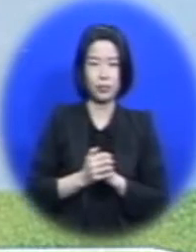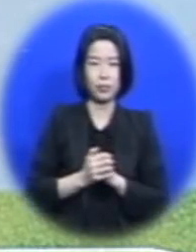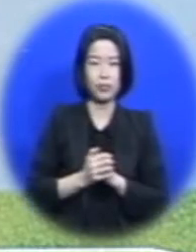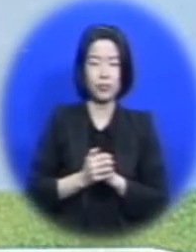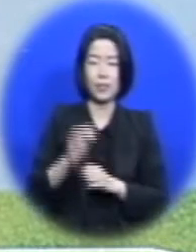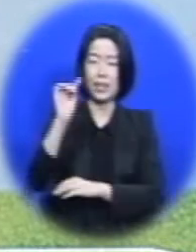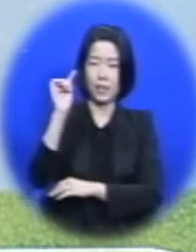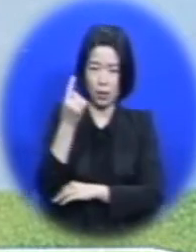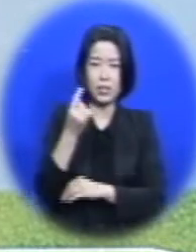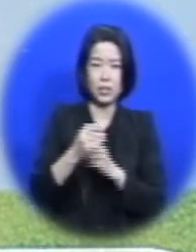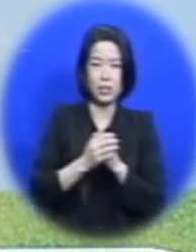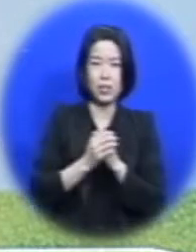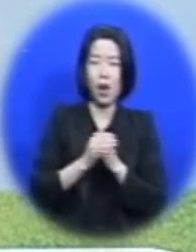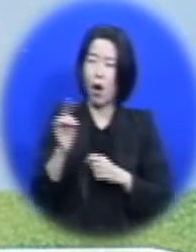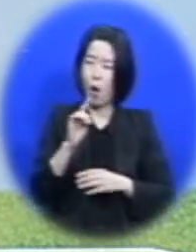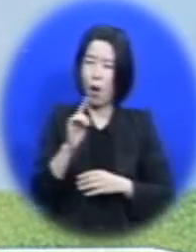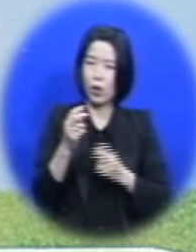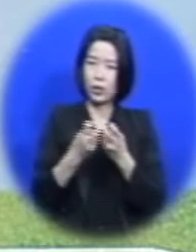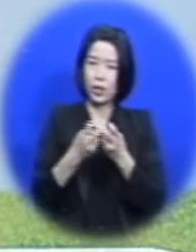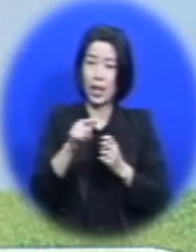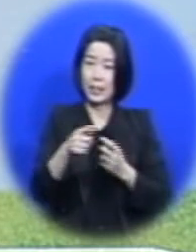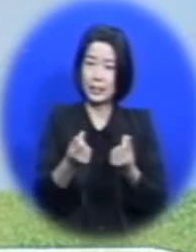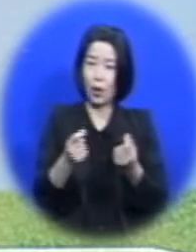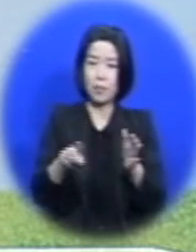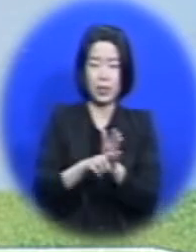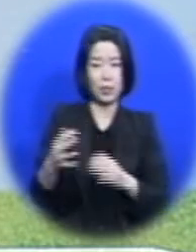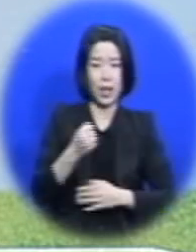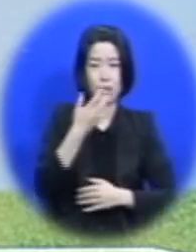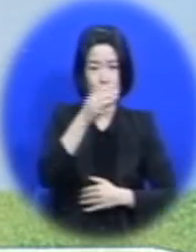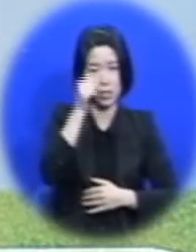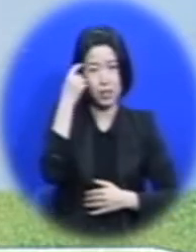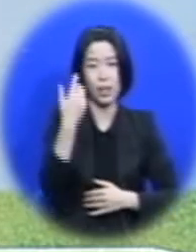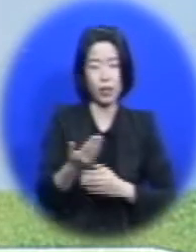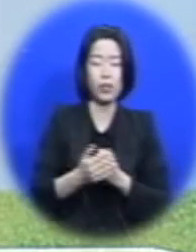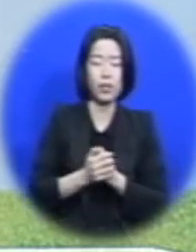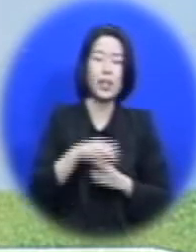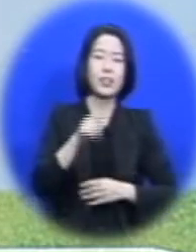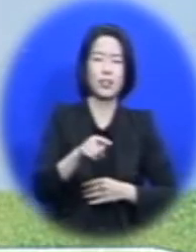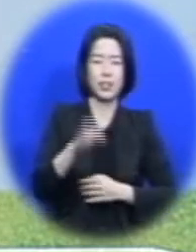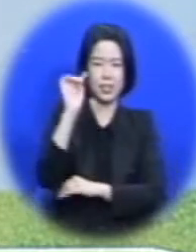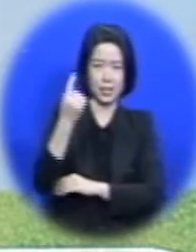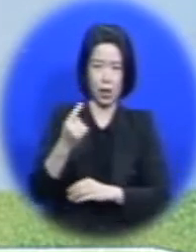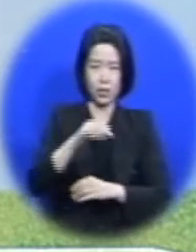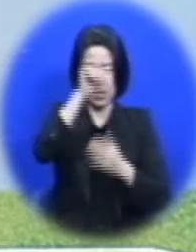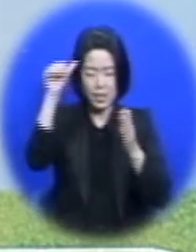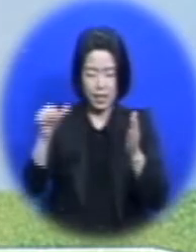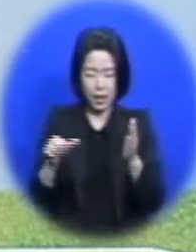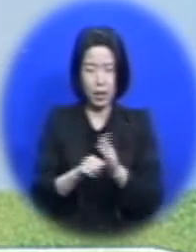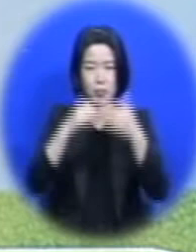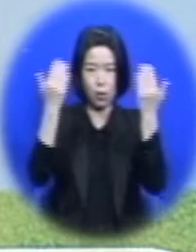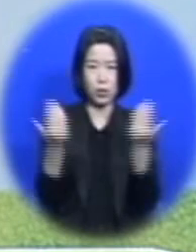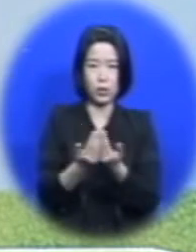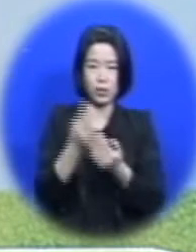1 다윗은 어떻게 그런 리듬을 가져왔던 걸까요 그것은 다윗에 생에 전체를 살펴 보아야